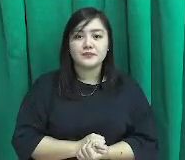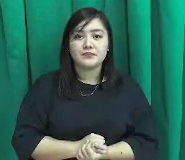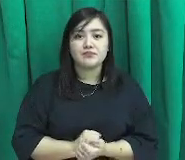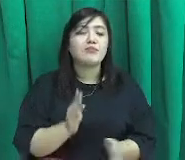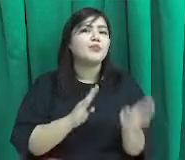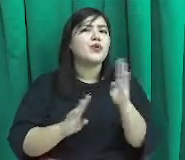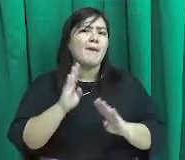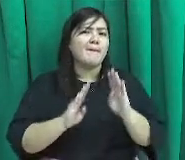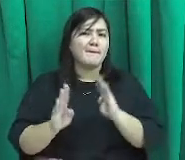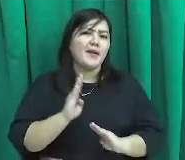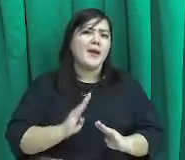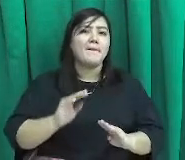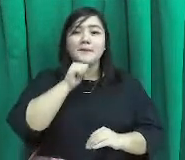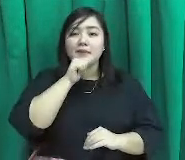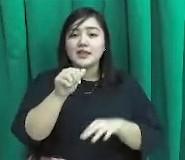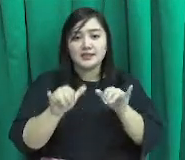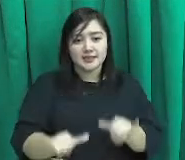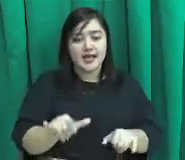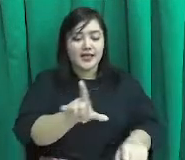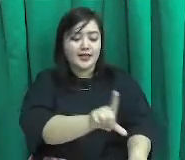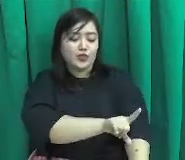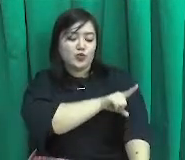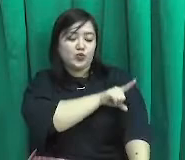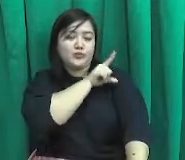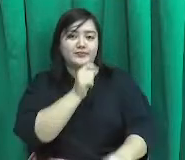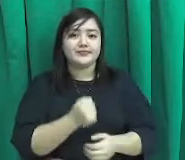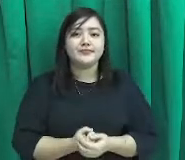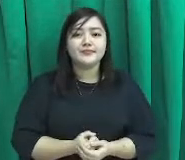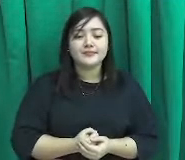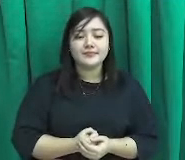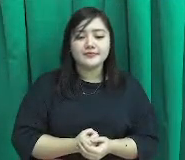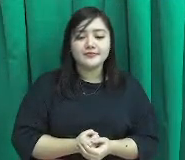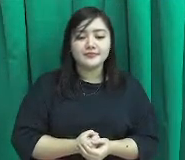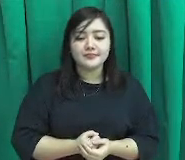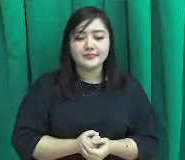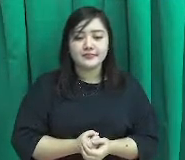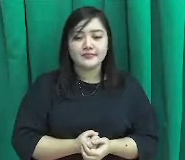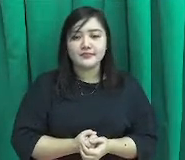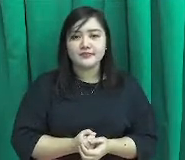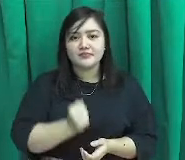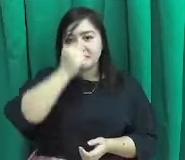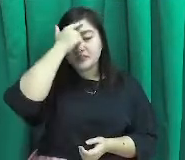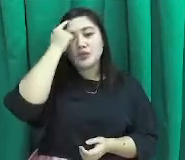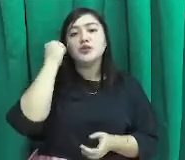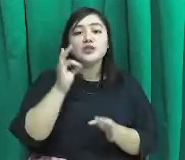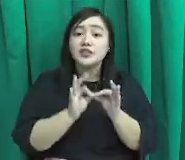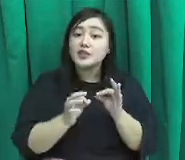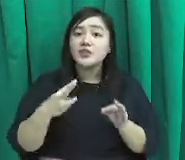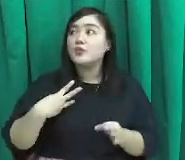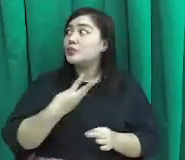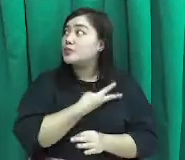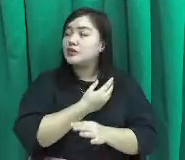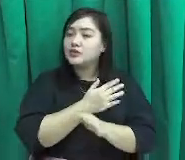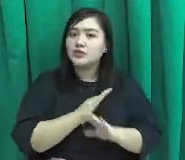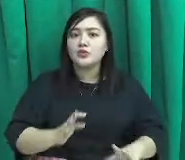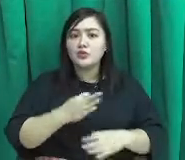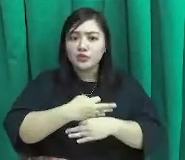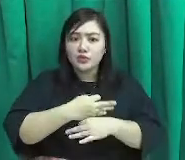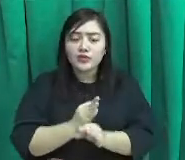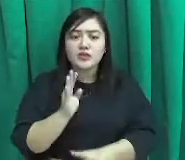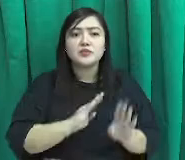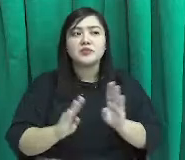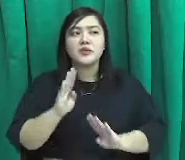No? Kasi alam niyo po, mga kapatid, kapag hindi po natin sinolve ang problema, manganganak